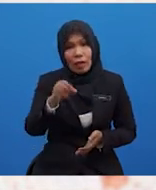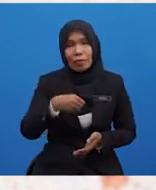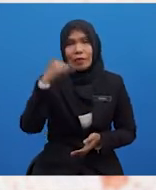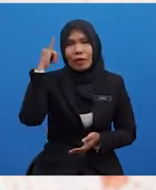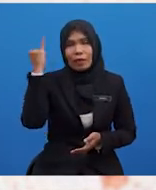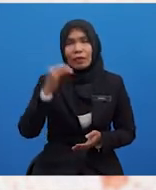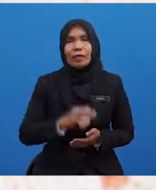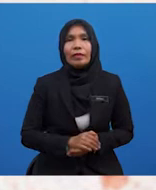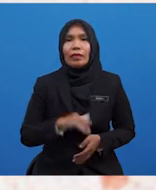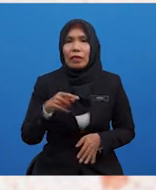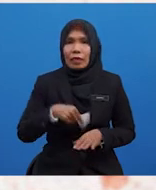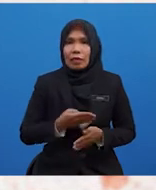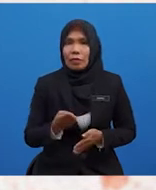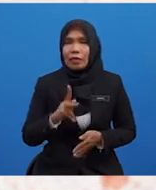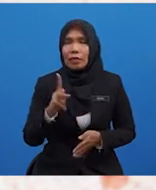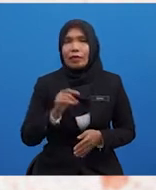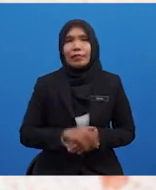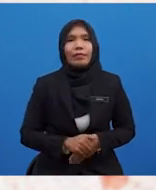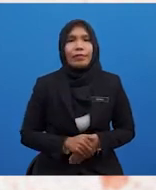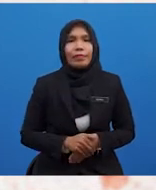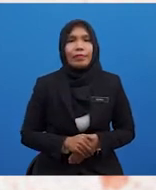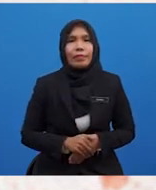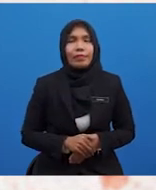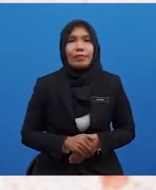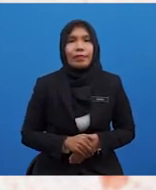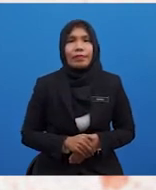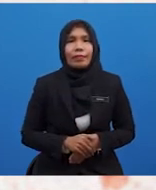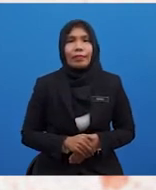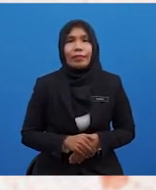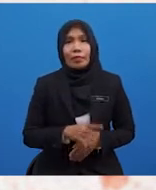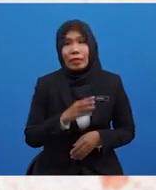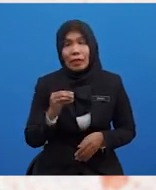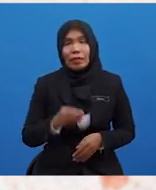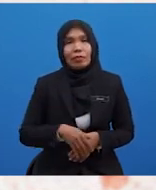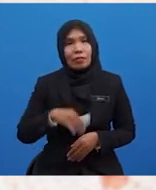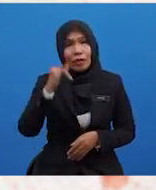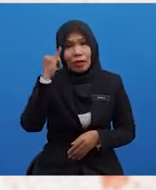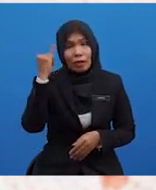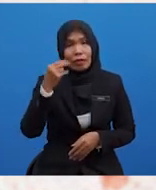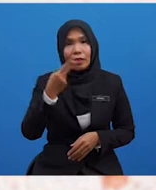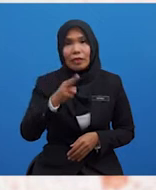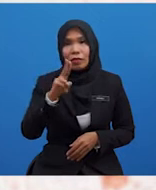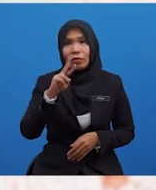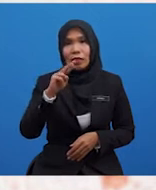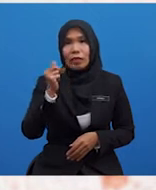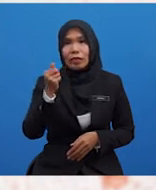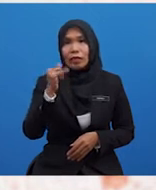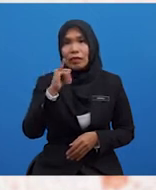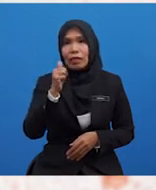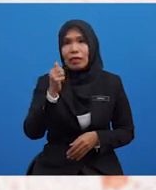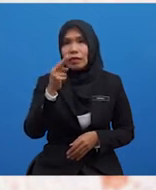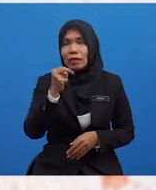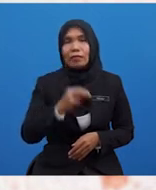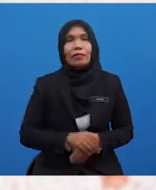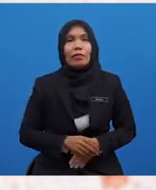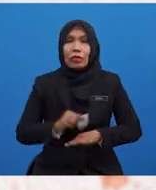yang diberikan. Kemudian, idea untuk huraian pula hendaklah menggunakan